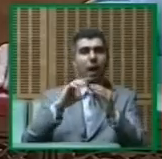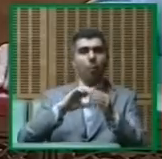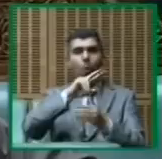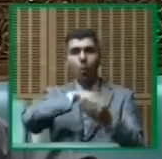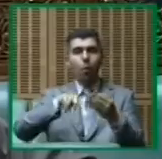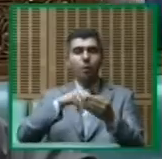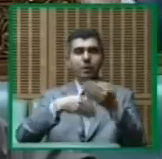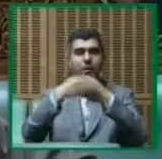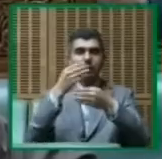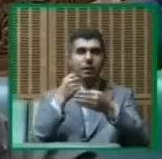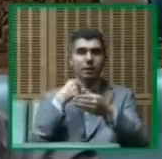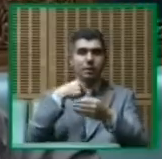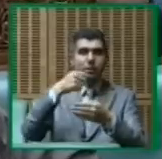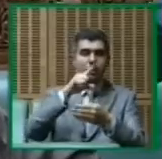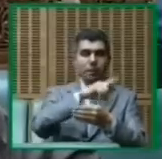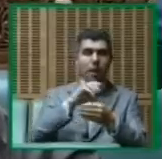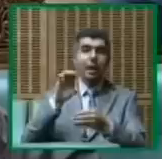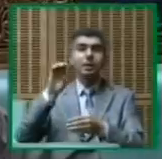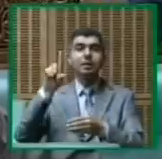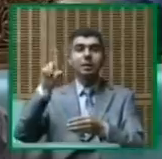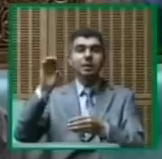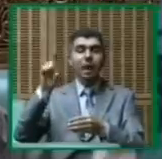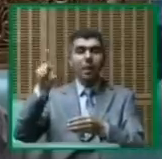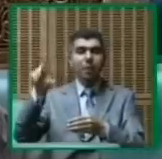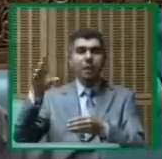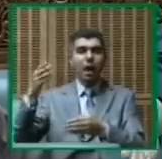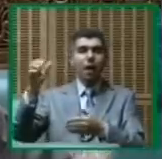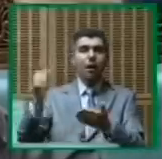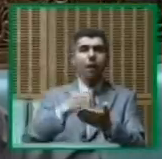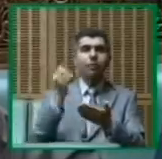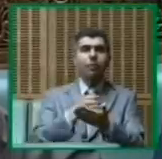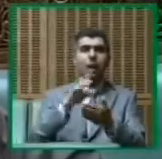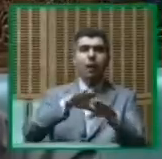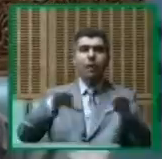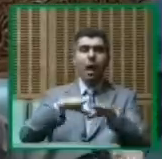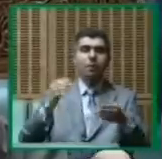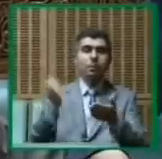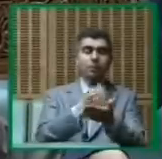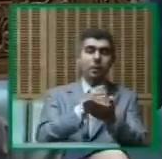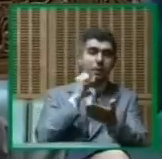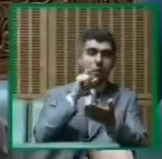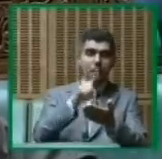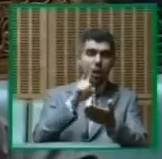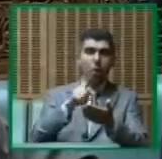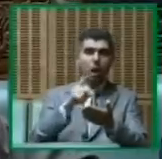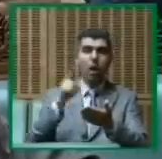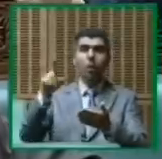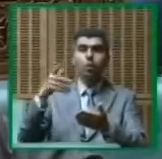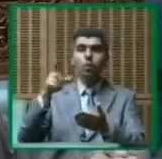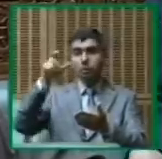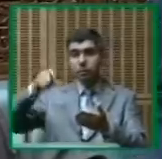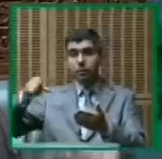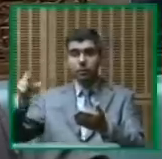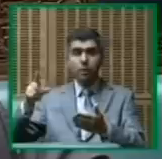الثمن. الناس جالسه كتنهب في الدار البيضاء، الاراضي مسؤولين كبار في الدار البيضاء كينهبوا اراضي ديال الاملاك المخزنيه، وهاد الناس